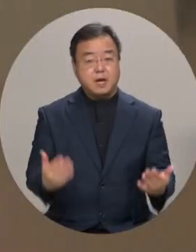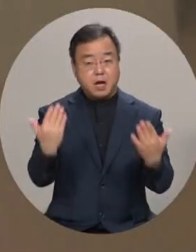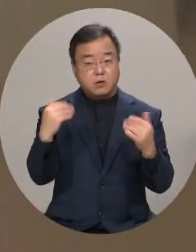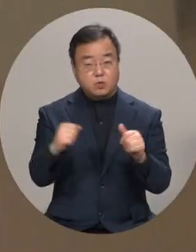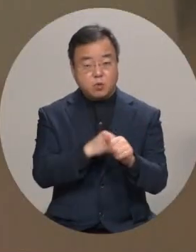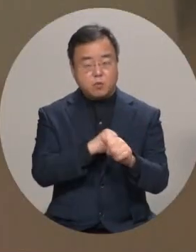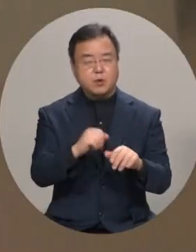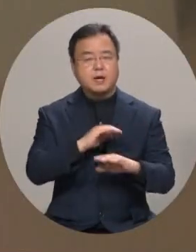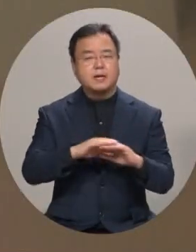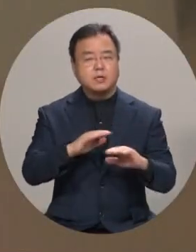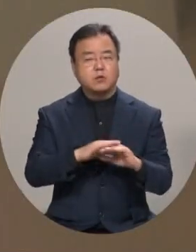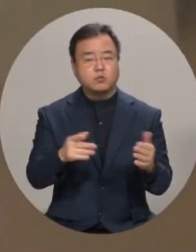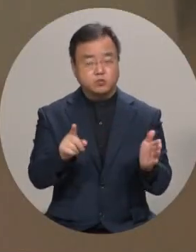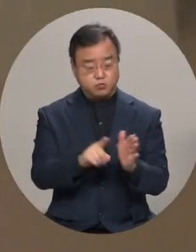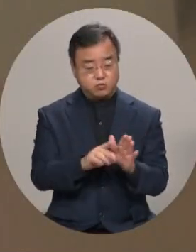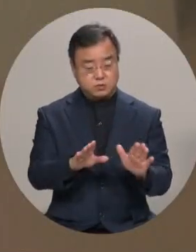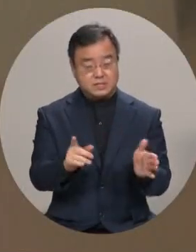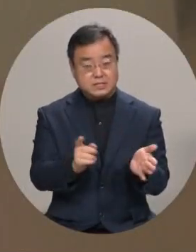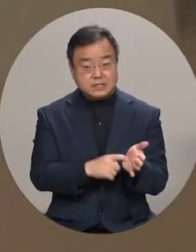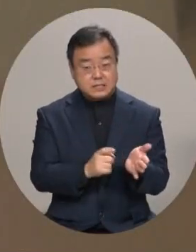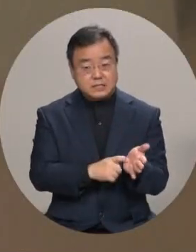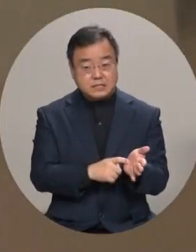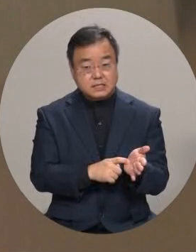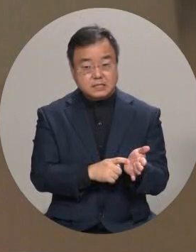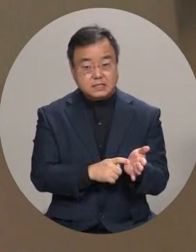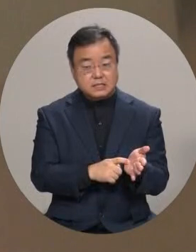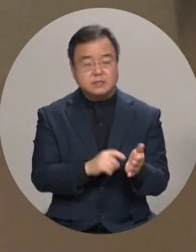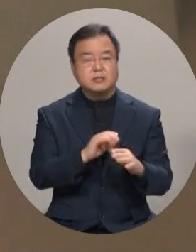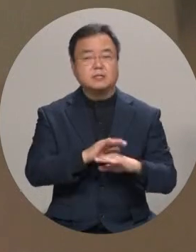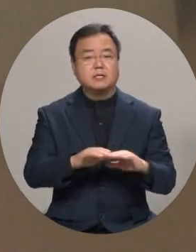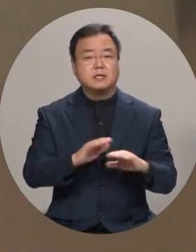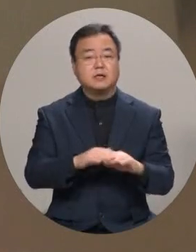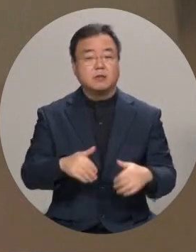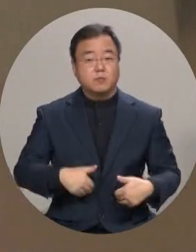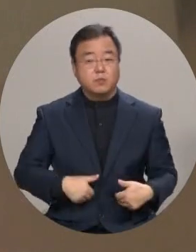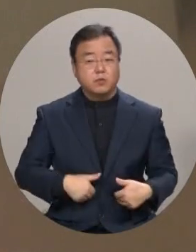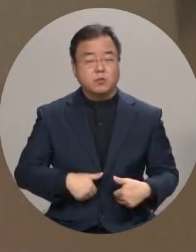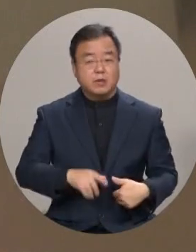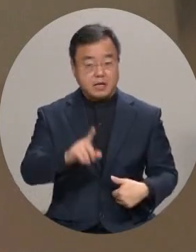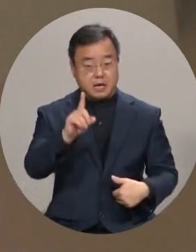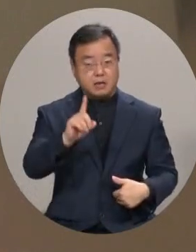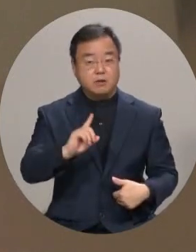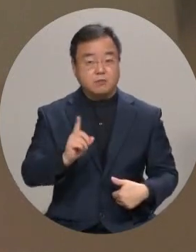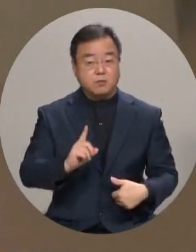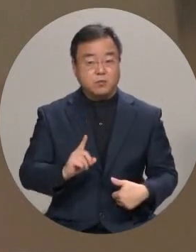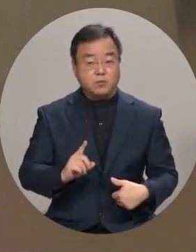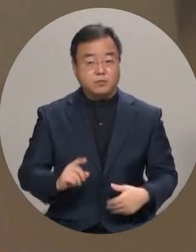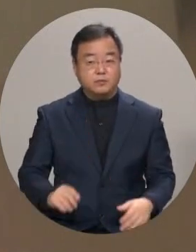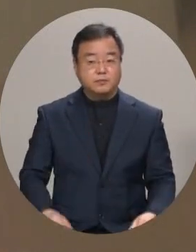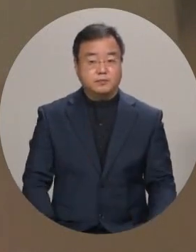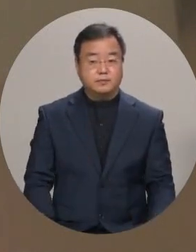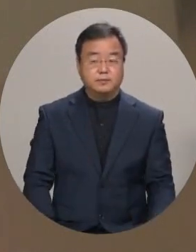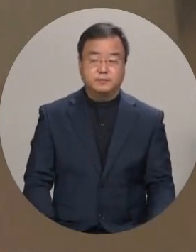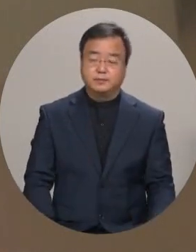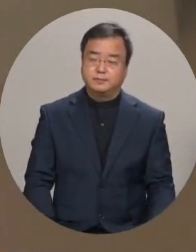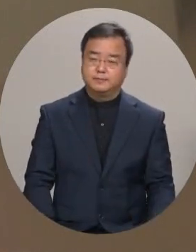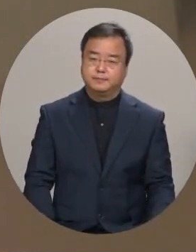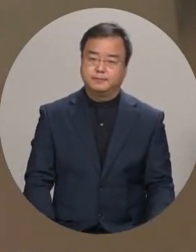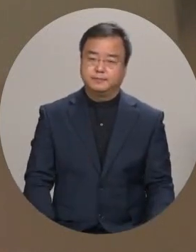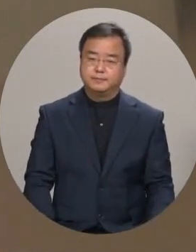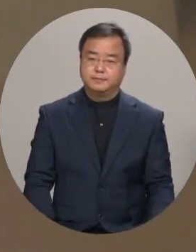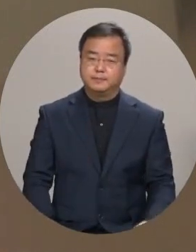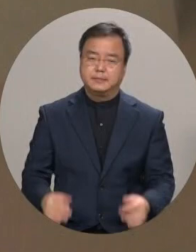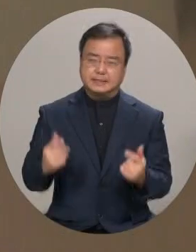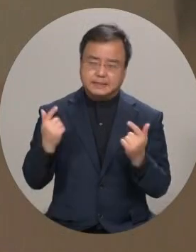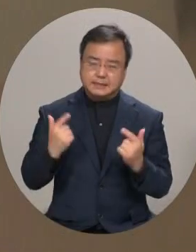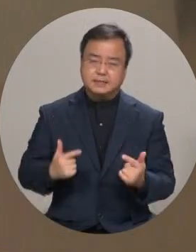위해서 우리가 가장 시급히 해결해야 할 것, 마지막으로 한 가지 좀 짚어주시기 바랍니다. 네, 무엇보다도